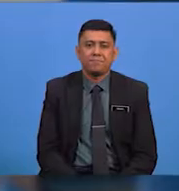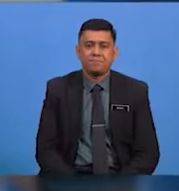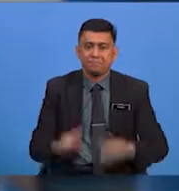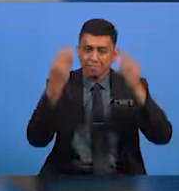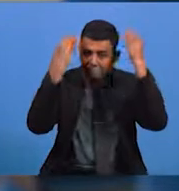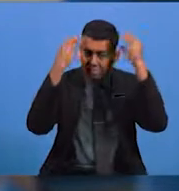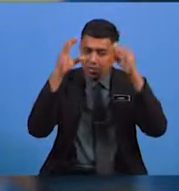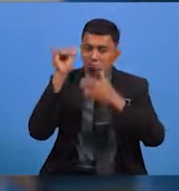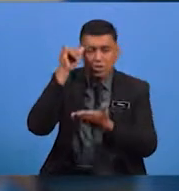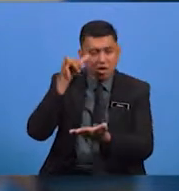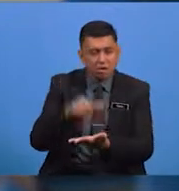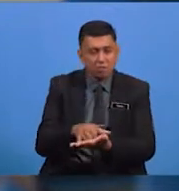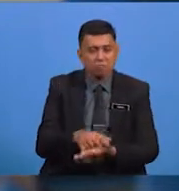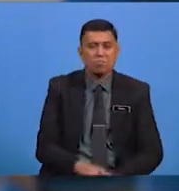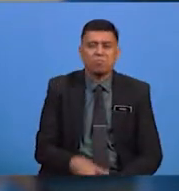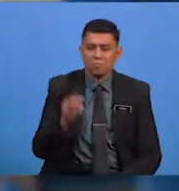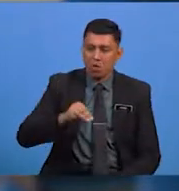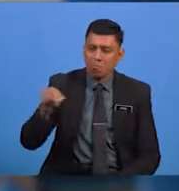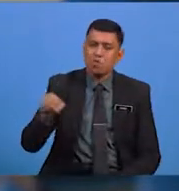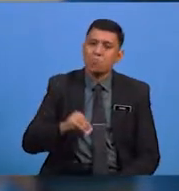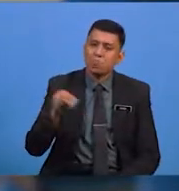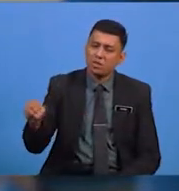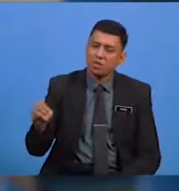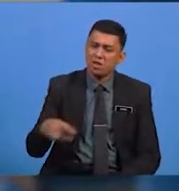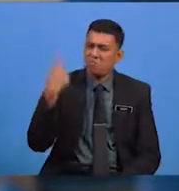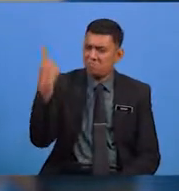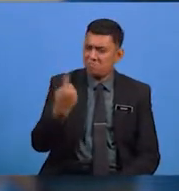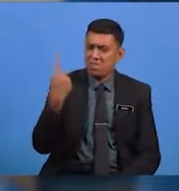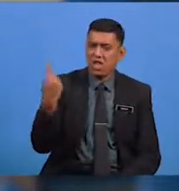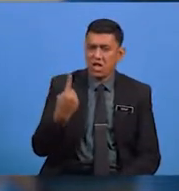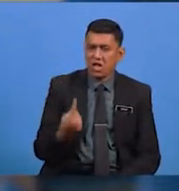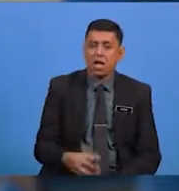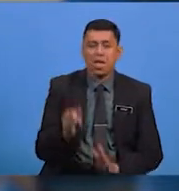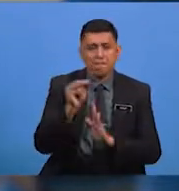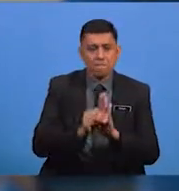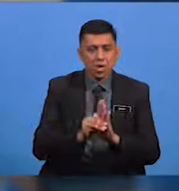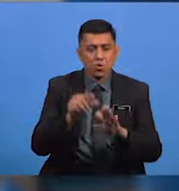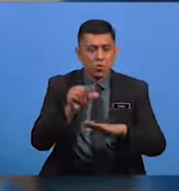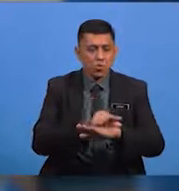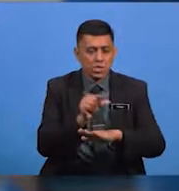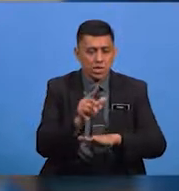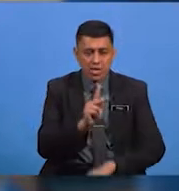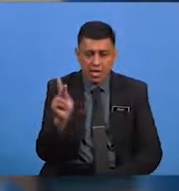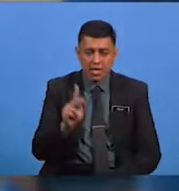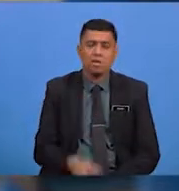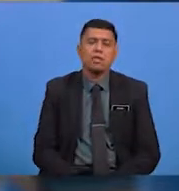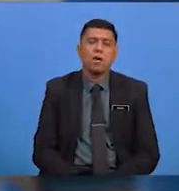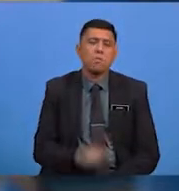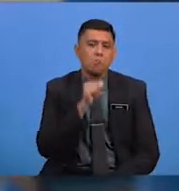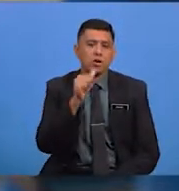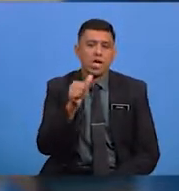Cikgu yakin murid-murid selalu menggunakan perkataan